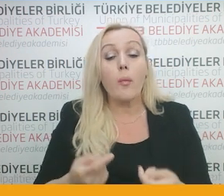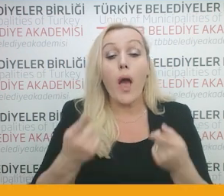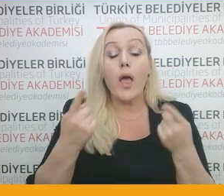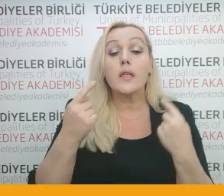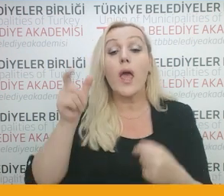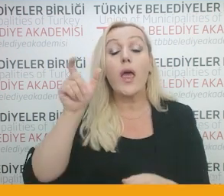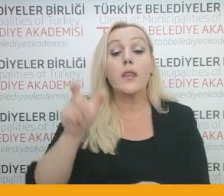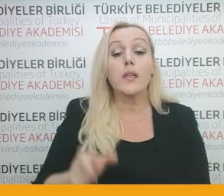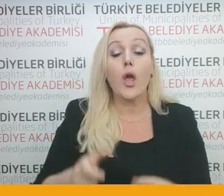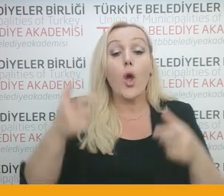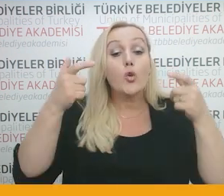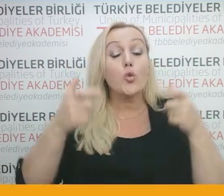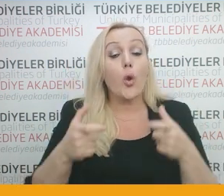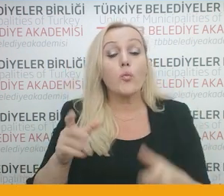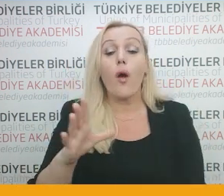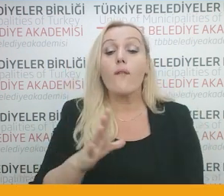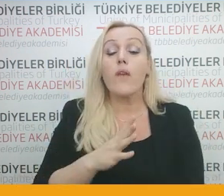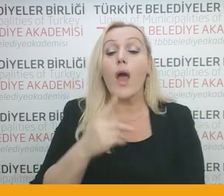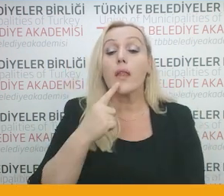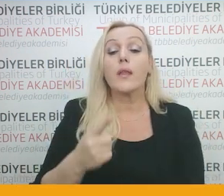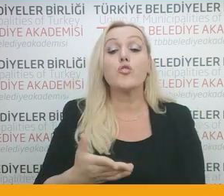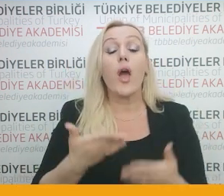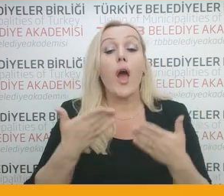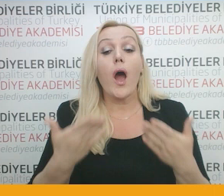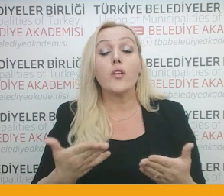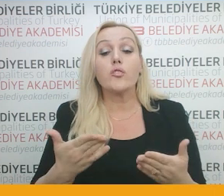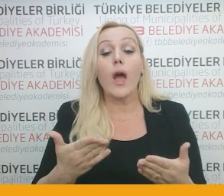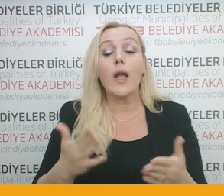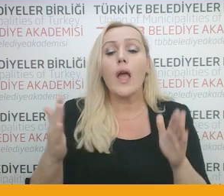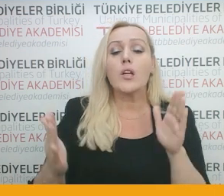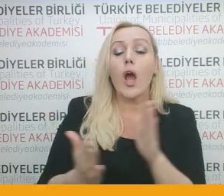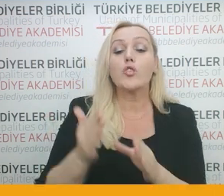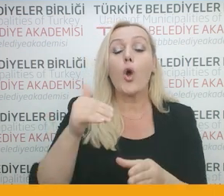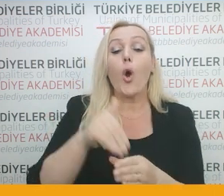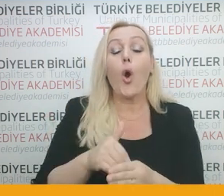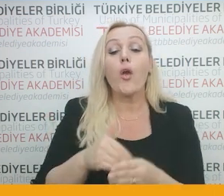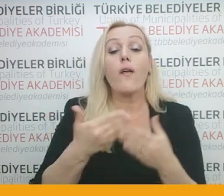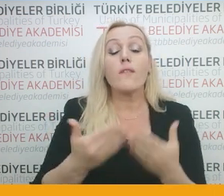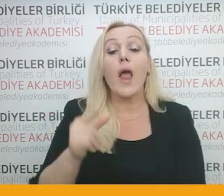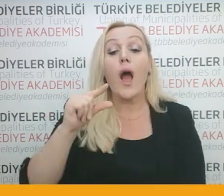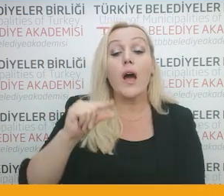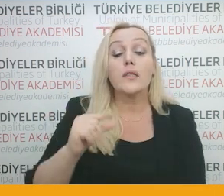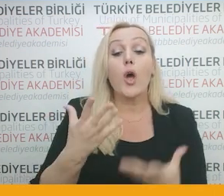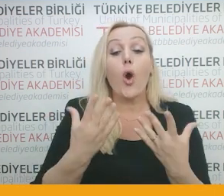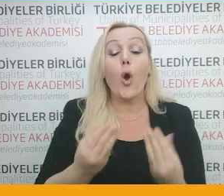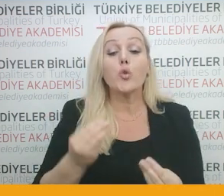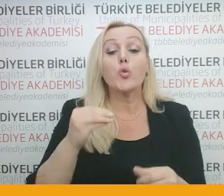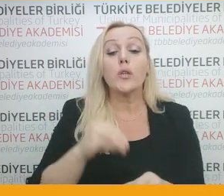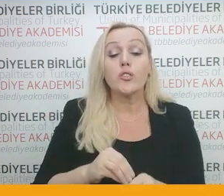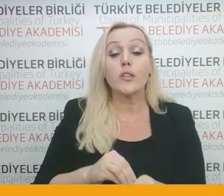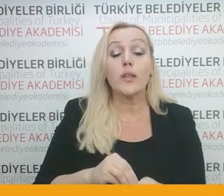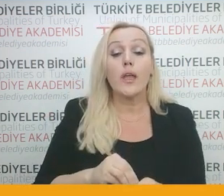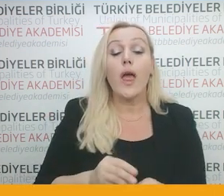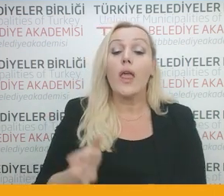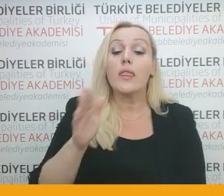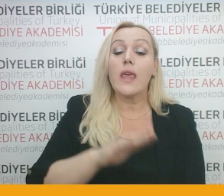de sorumluluk düşer demiş. Ancak karşı oy verenler azınlıkta kaldığı için çoğunluk diğer